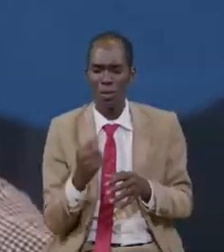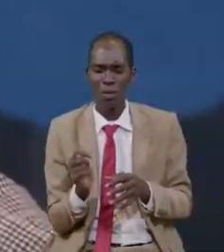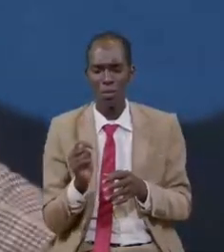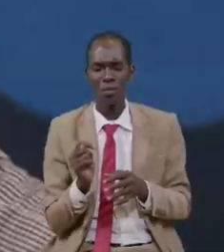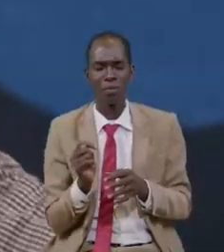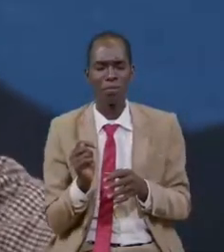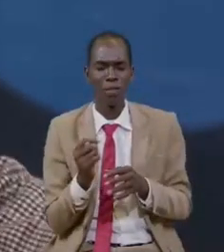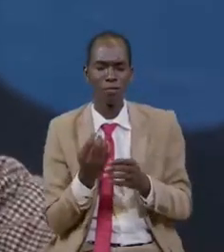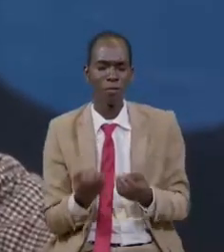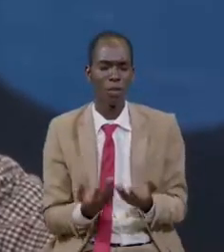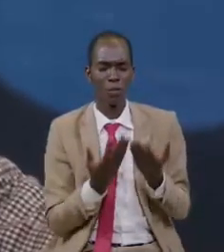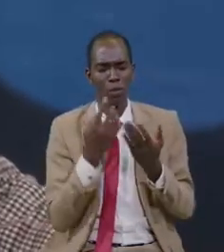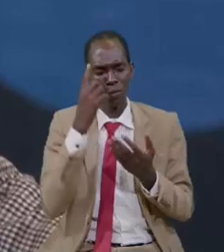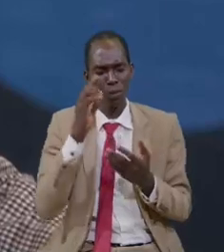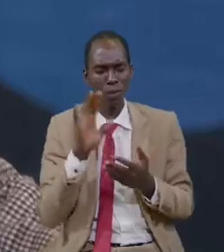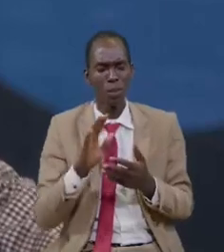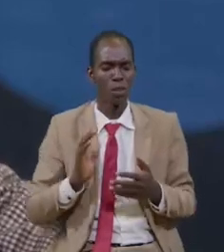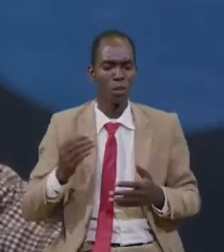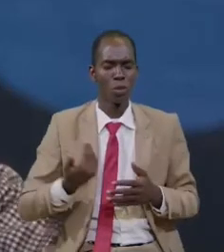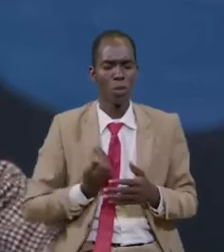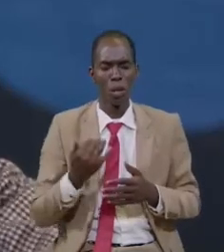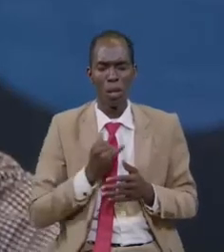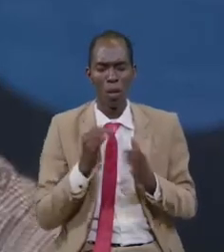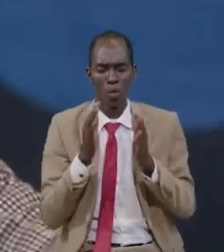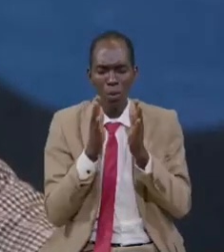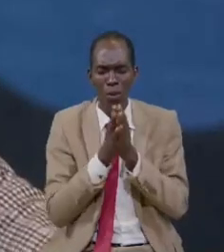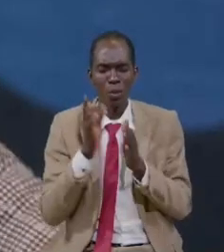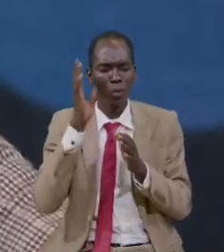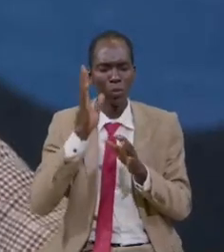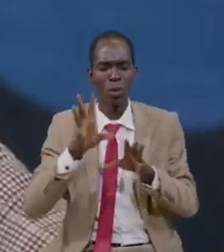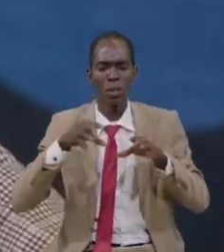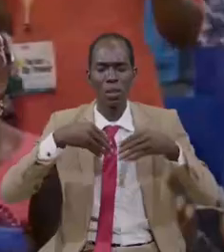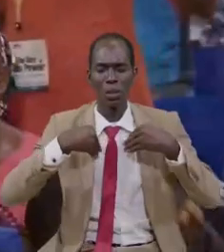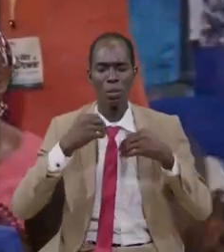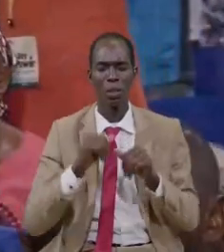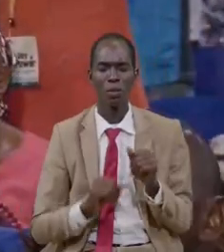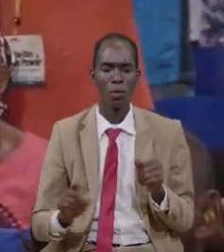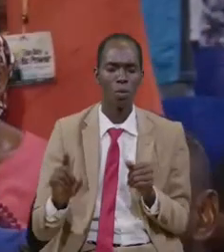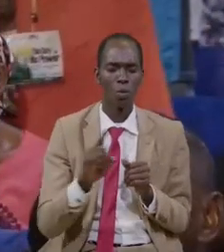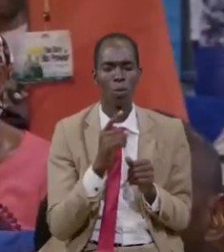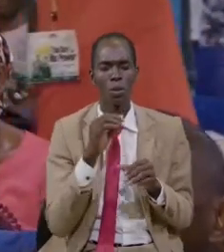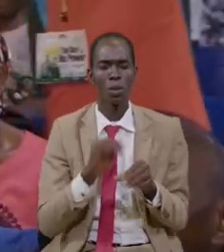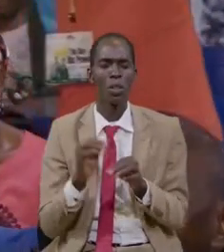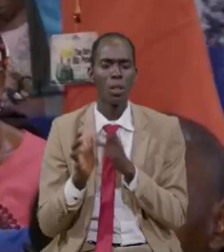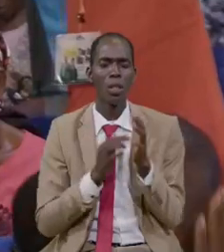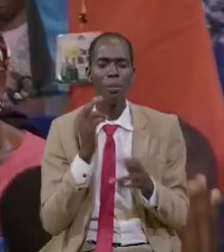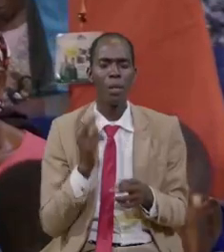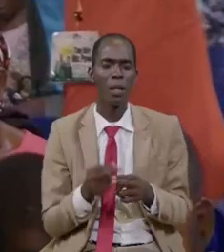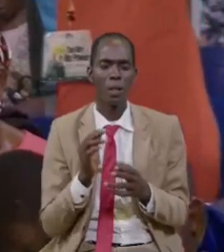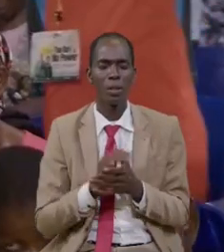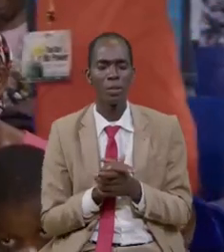âme, je prie, reçois chacun d'eux au nom de Jésus.